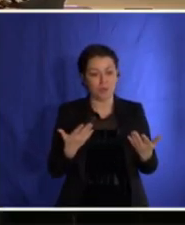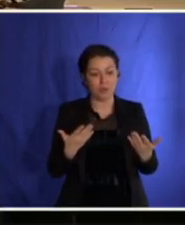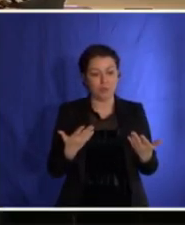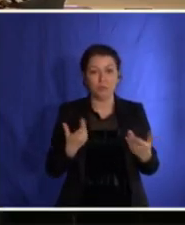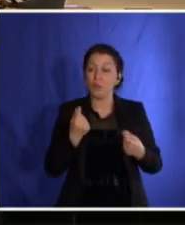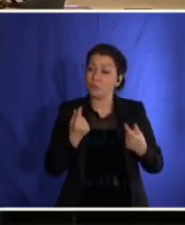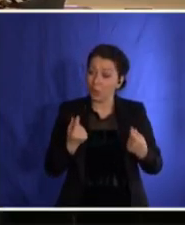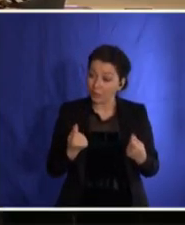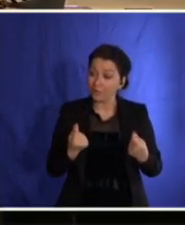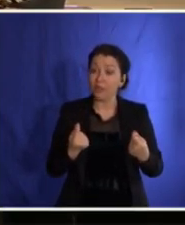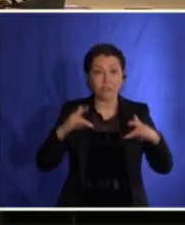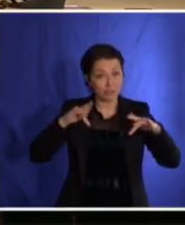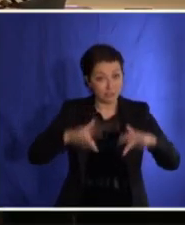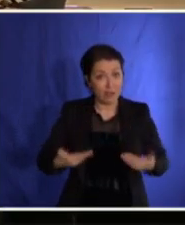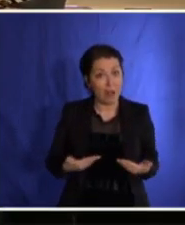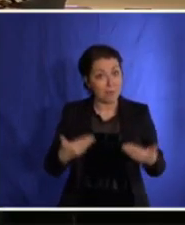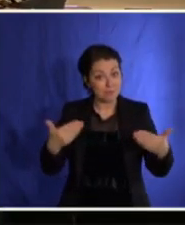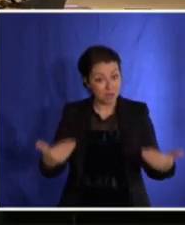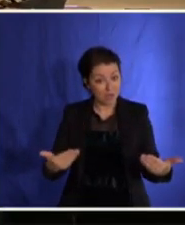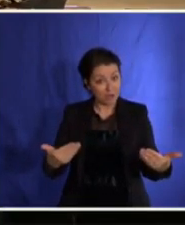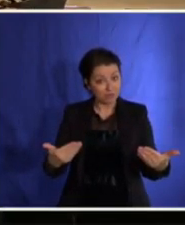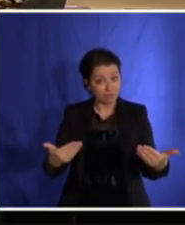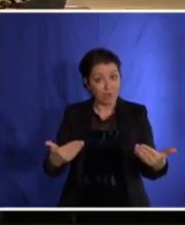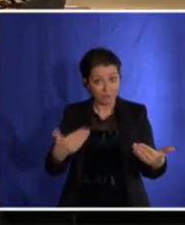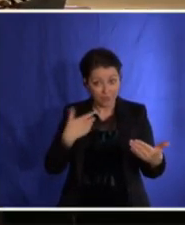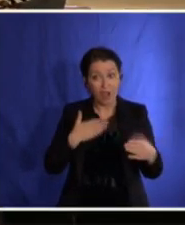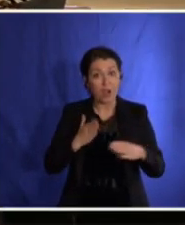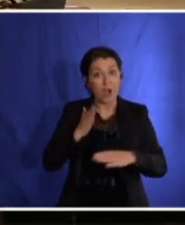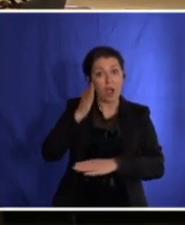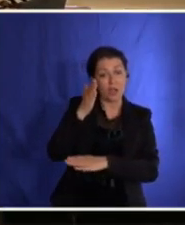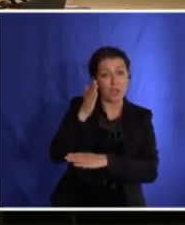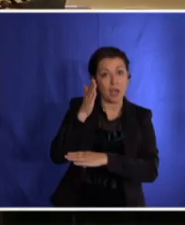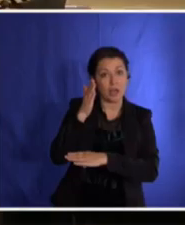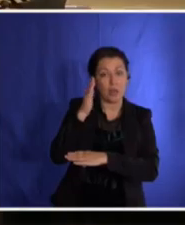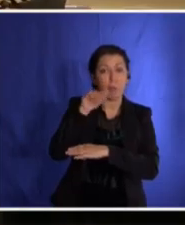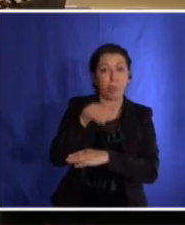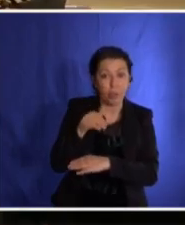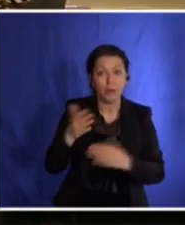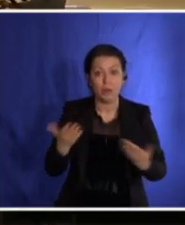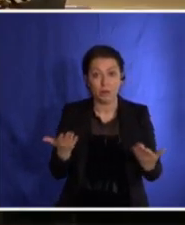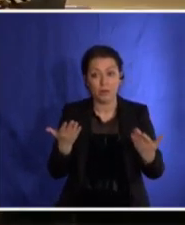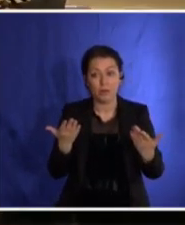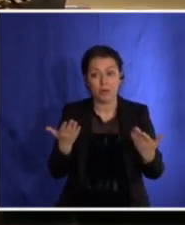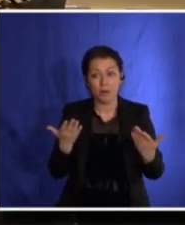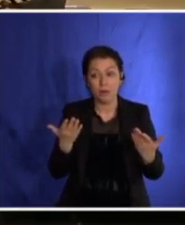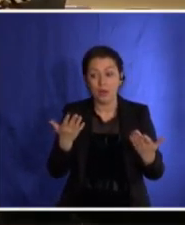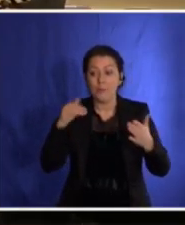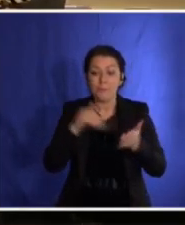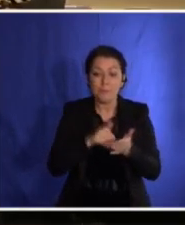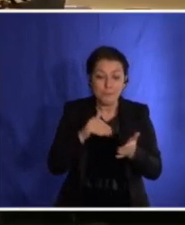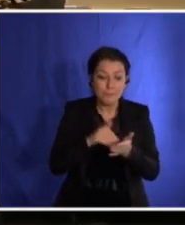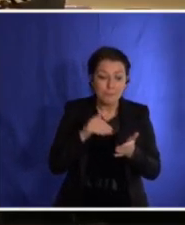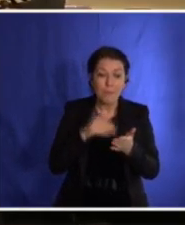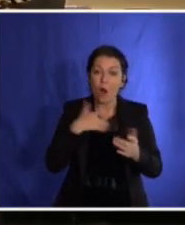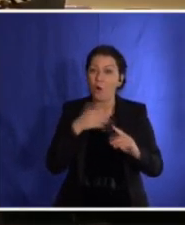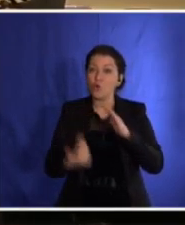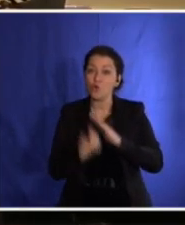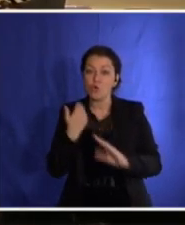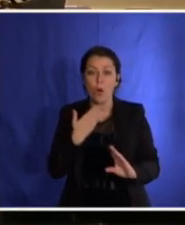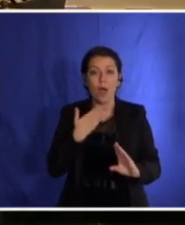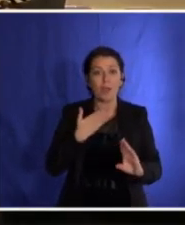dazu, dass wir dann keine Karriereknicks letztendlich erleben? Dort braucht es auch ein neues Zugehen und dort ist